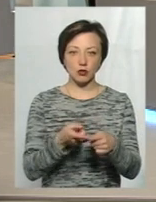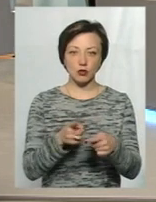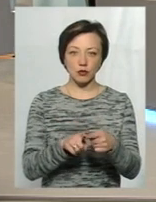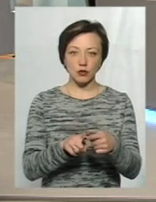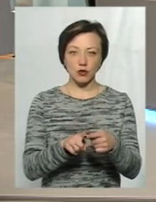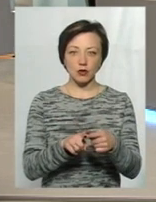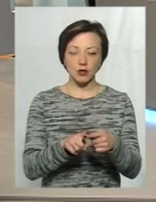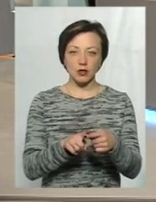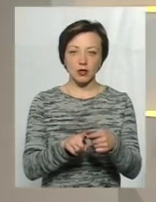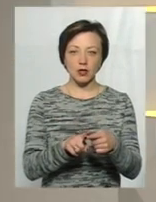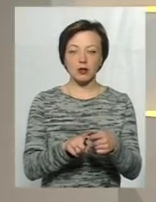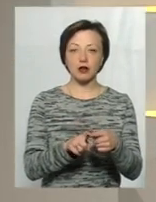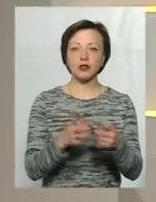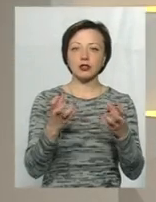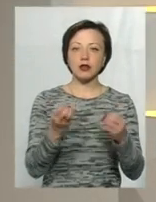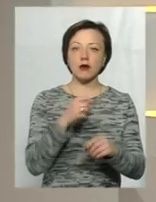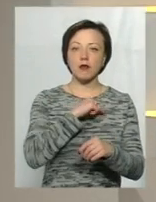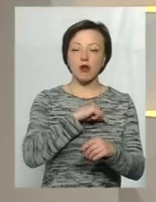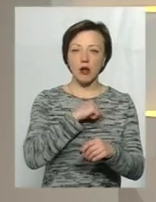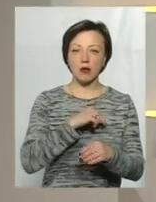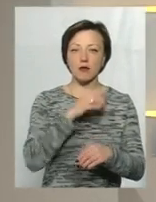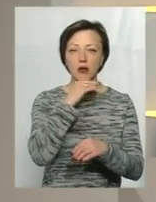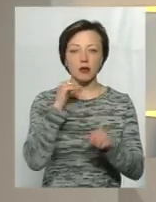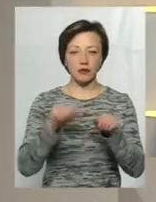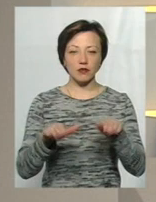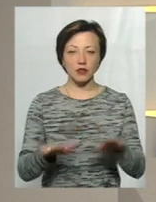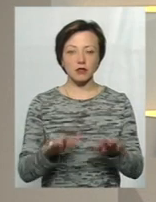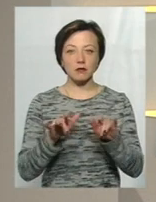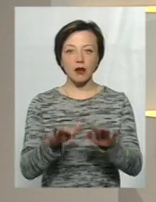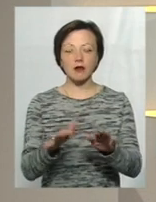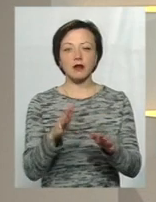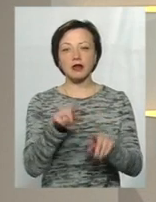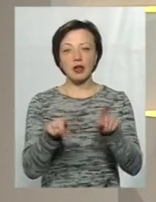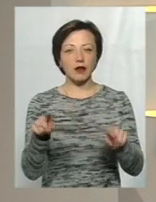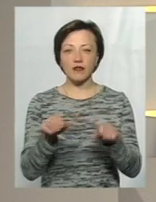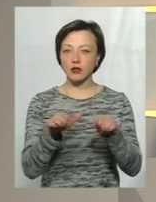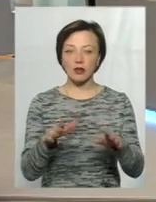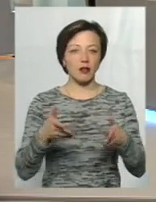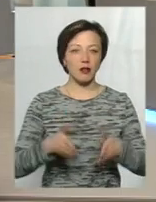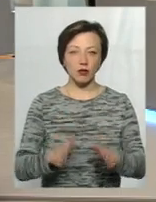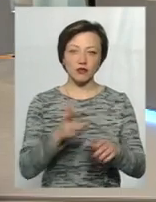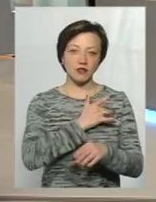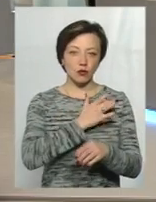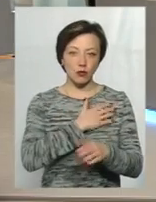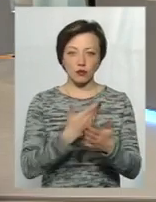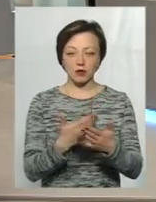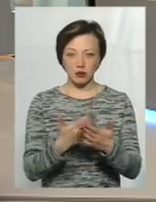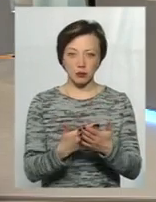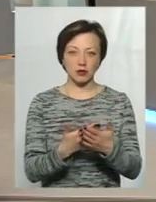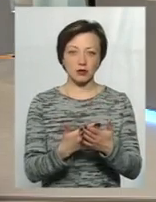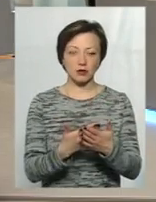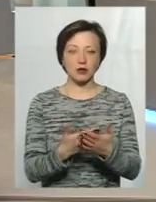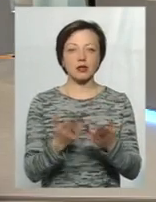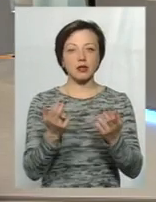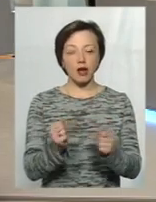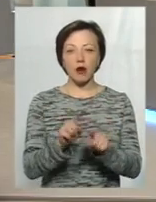Адже ще моральних є багато рішень цієї справи, деякі пари вирішують не народжувати, а всиновлювати, до прикладу, дітей. Так?